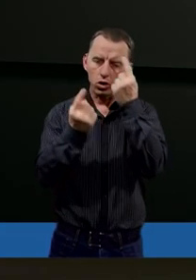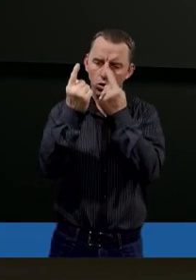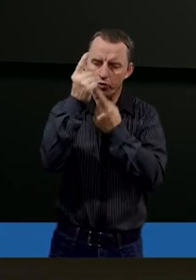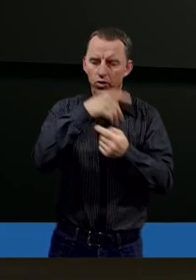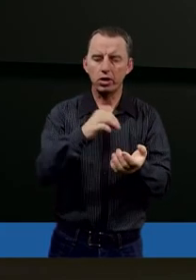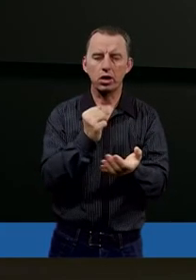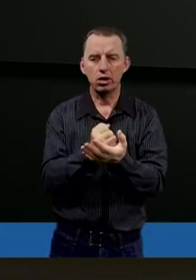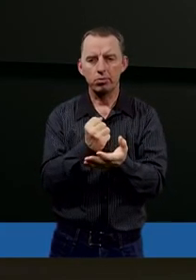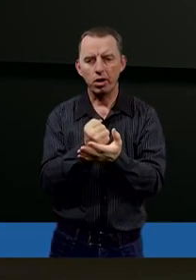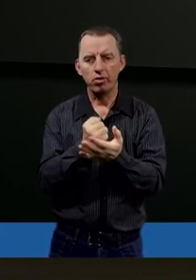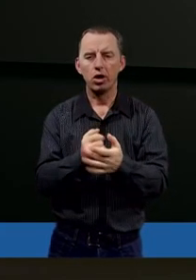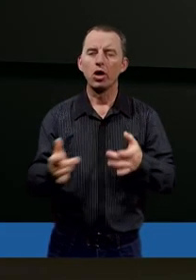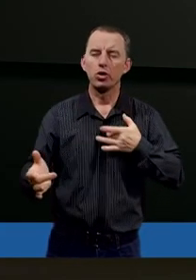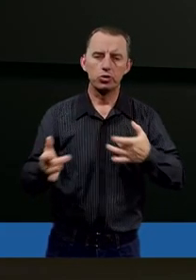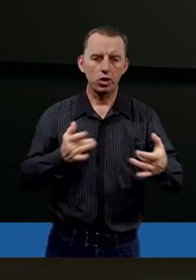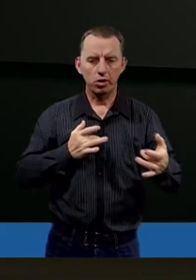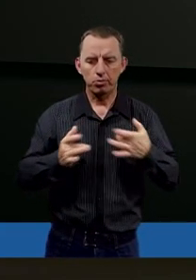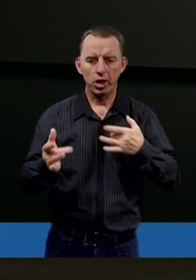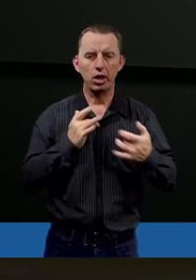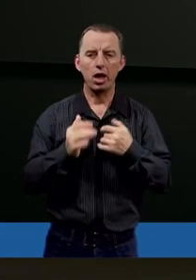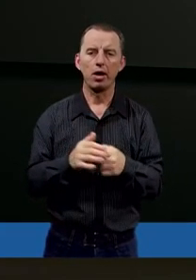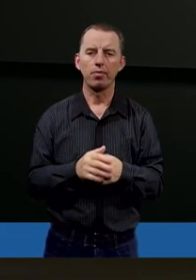kwestię cierpienia.